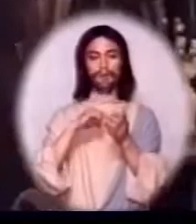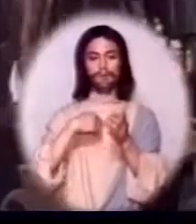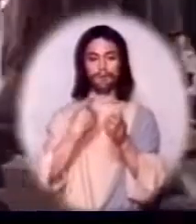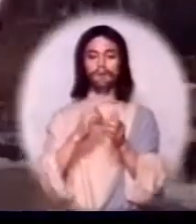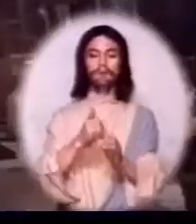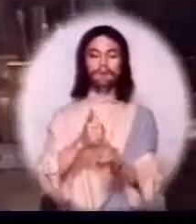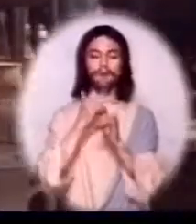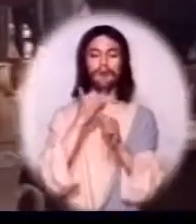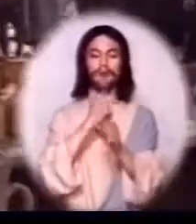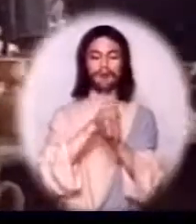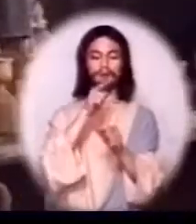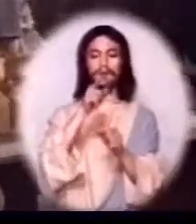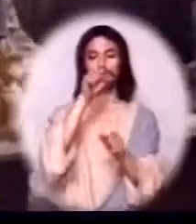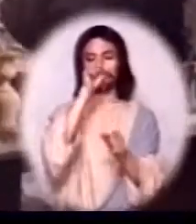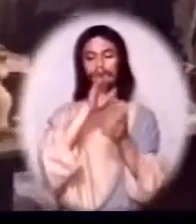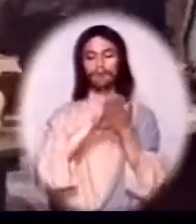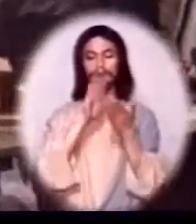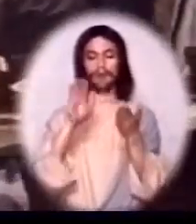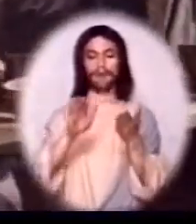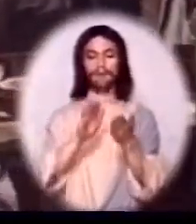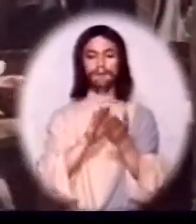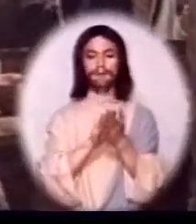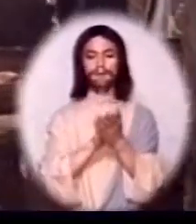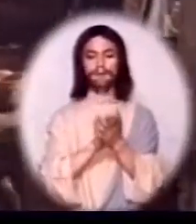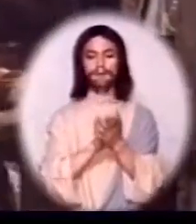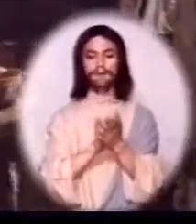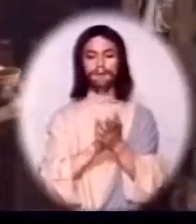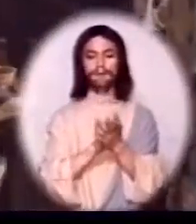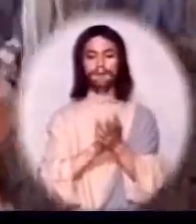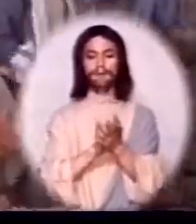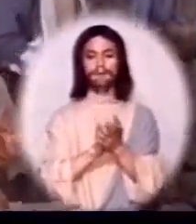연자맷돌을 매달고 바다에 빠지는 것이 나으니라.